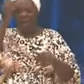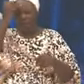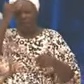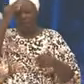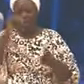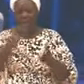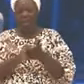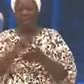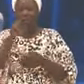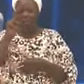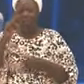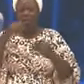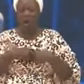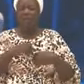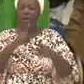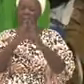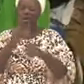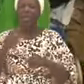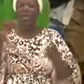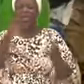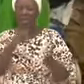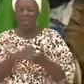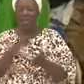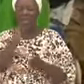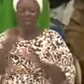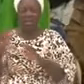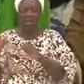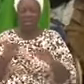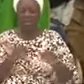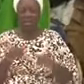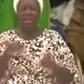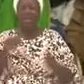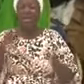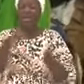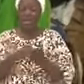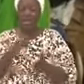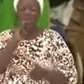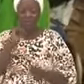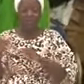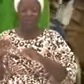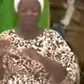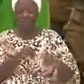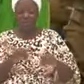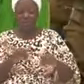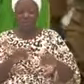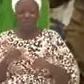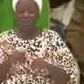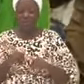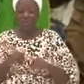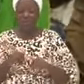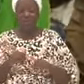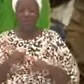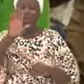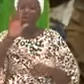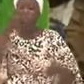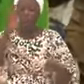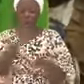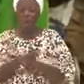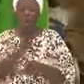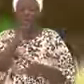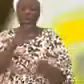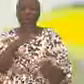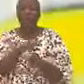à exaucer ses fins c'est faire ta promesse est